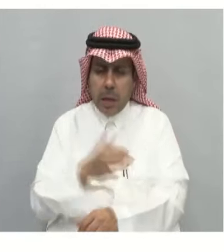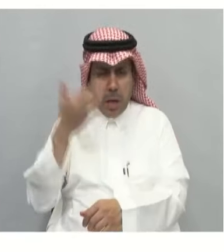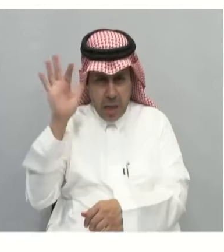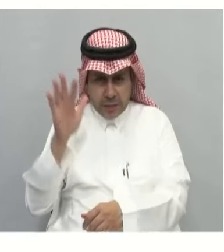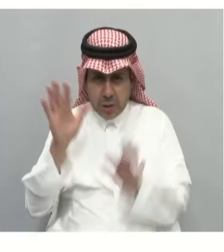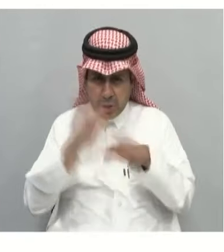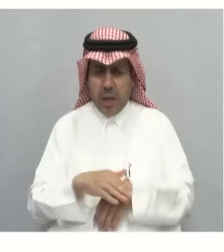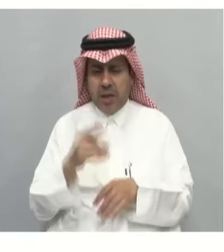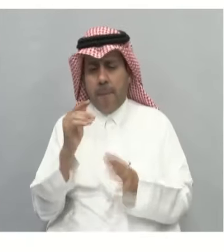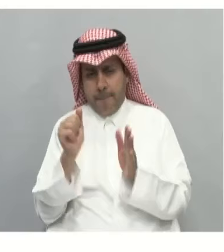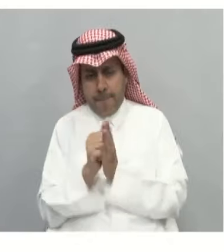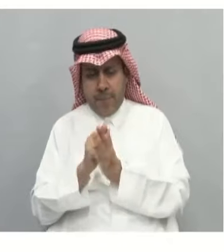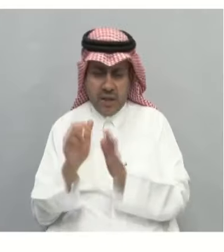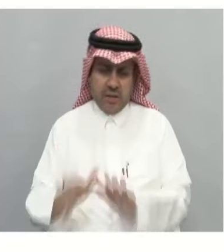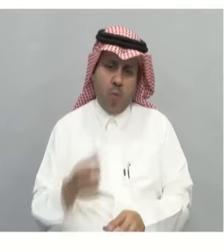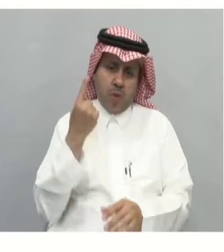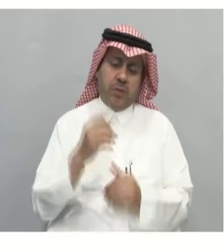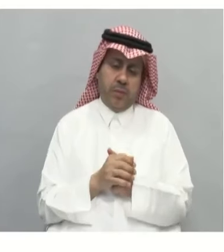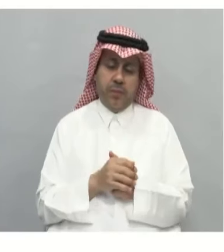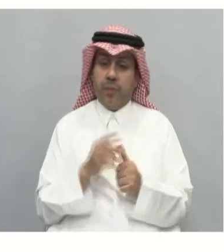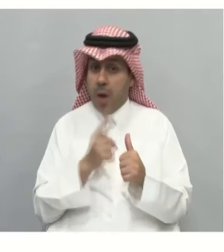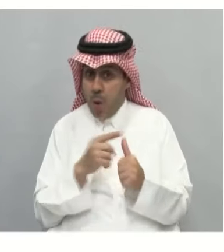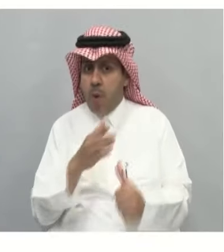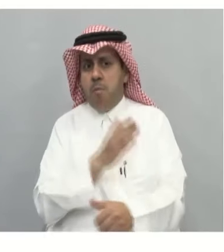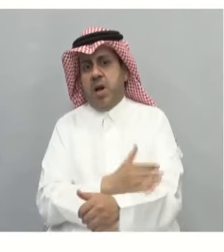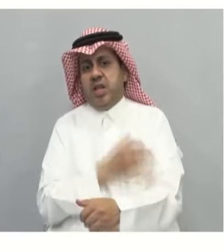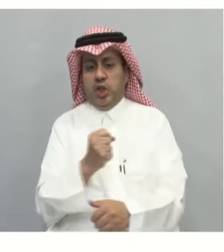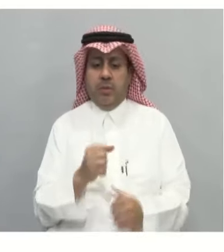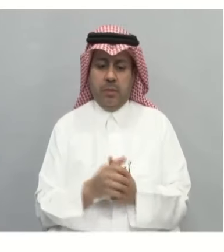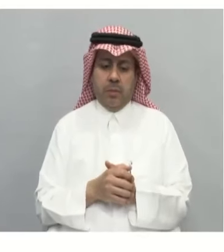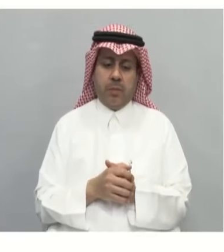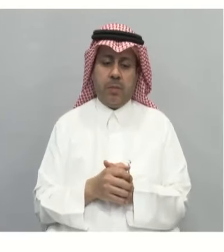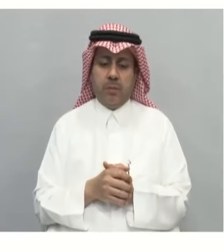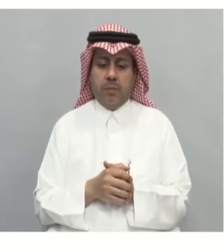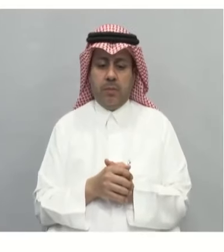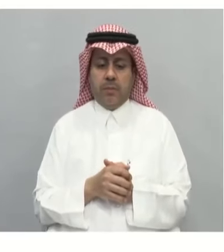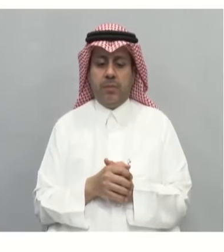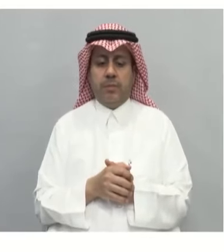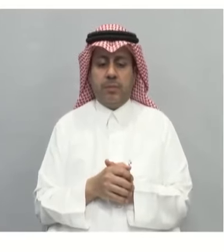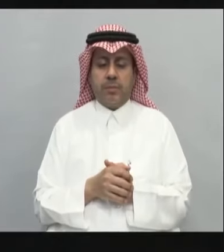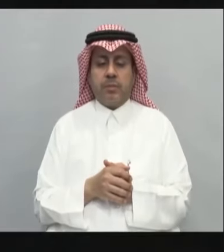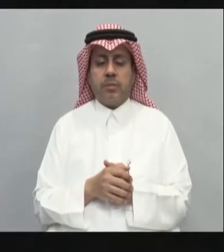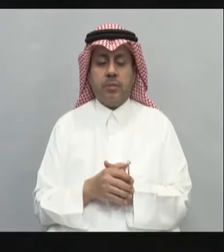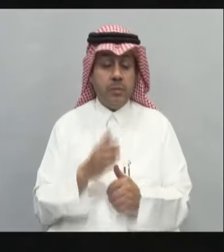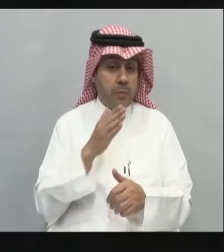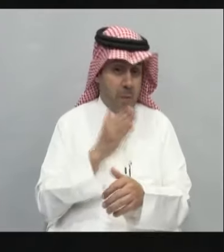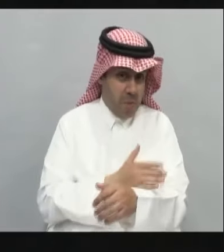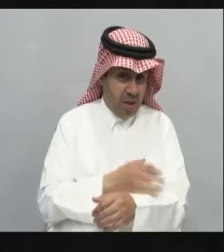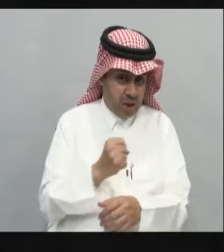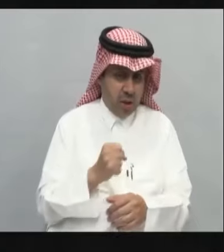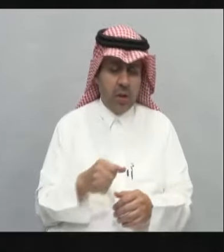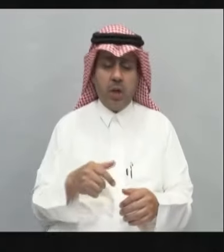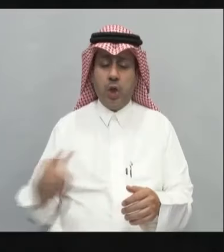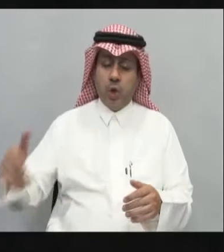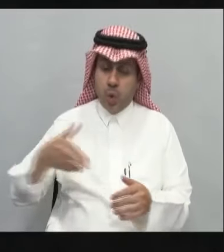الجماعه الاول المرض الانسان المريض ويثقل عليه الحضور الى